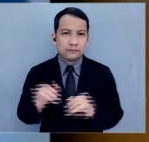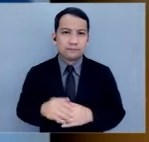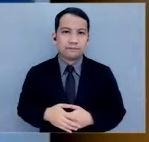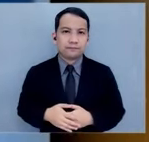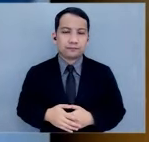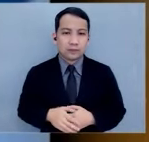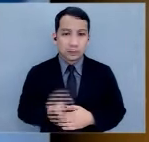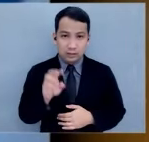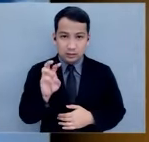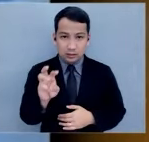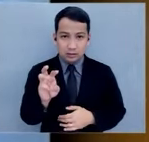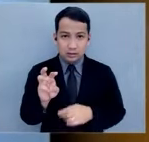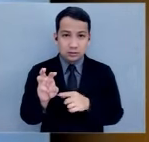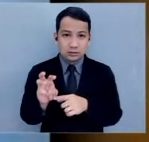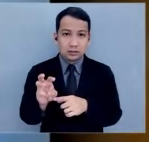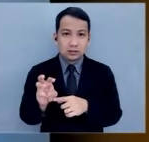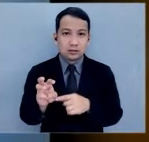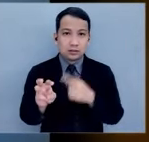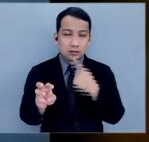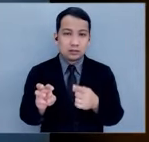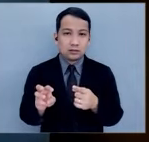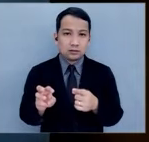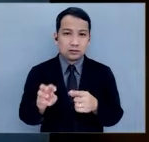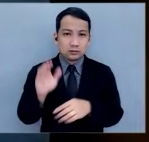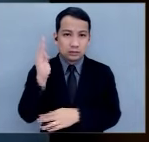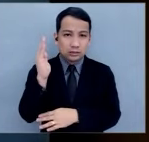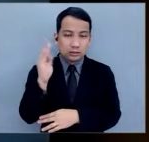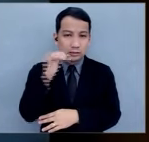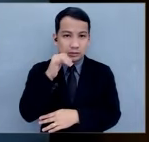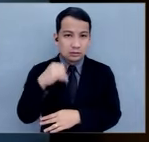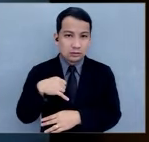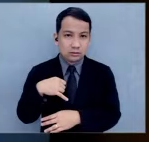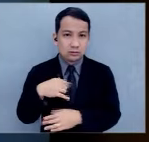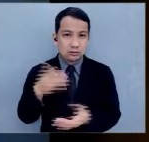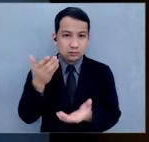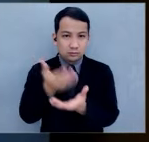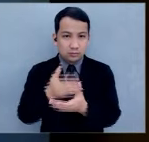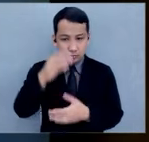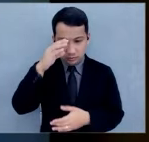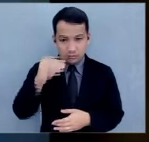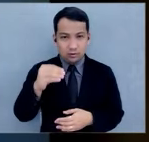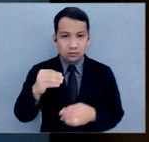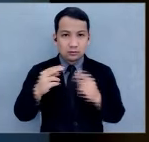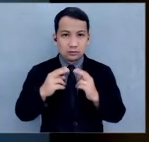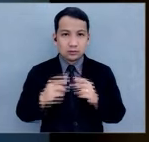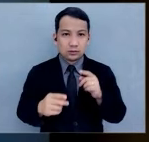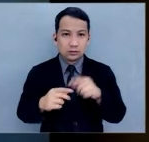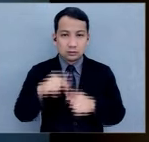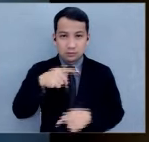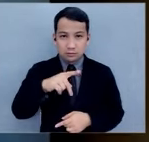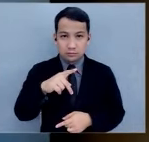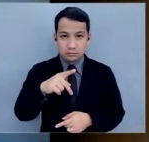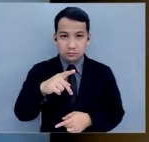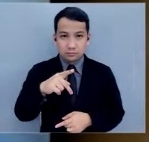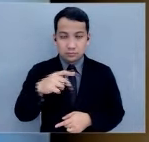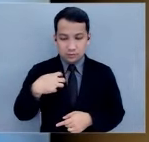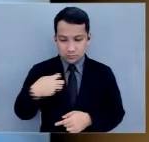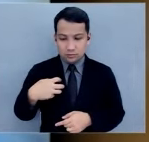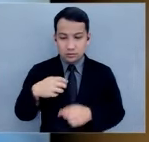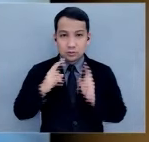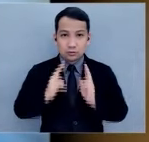Sa kuwang ito ng CCTV magtatanghali kahapon, kitang dumating ang mga lalaking ito na naka-PNP athletic uniform sa sanglaan sa Coronadal, South